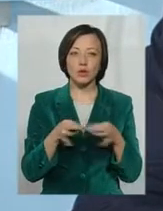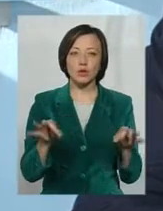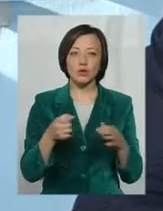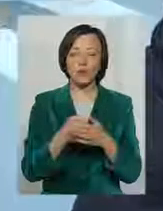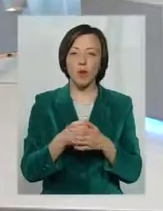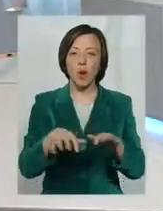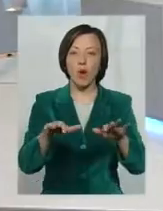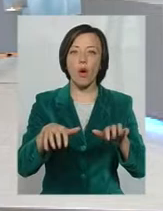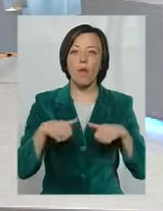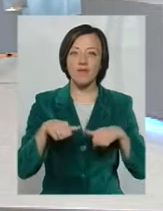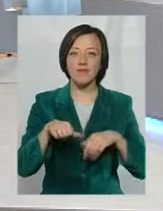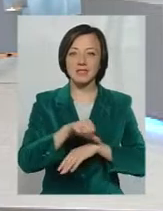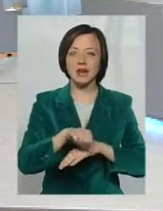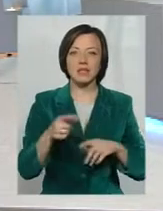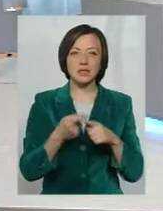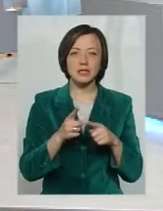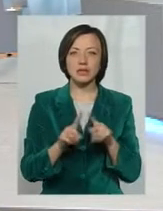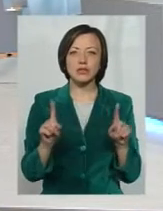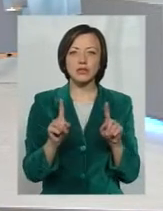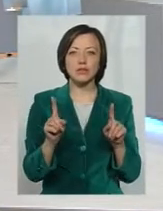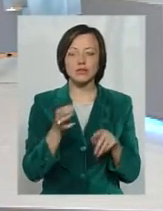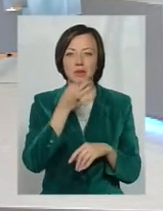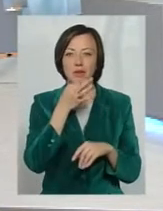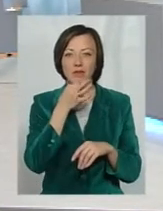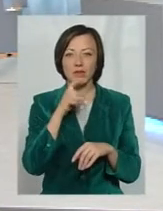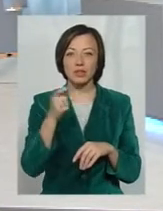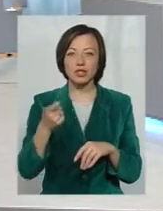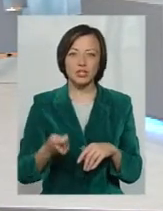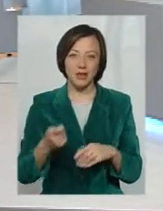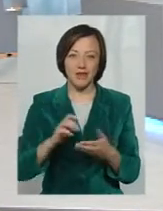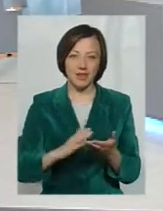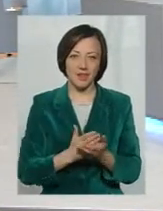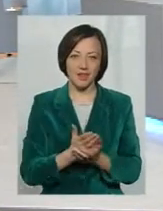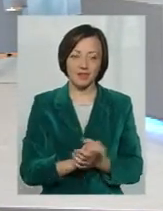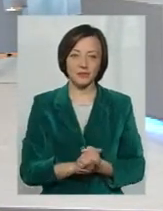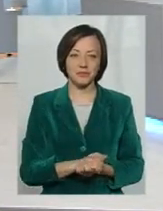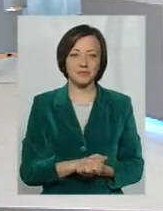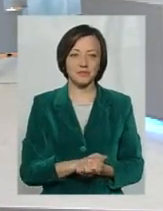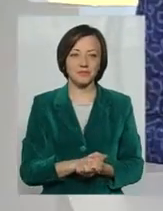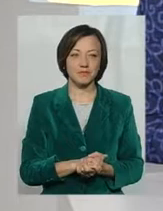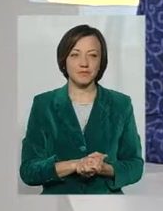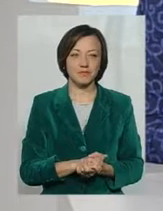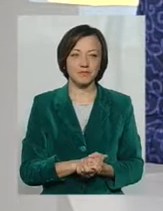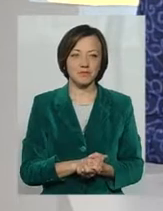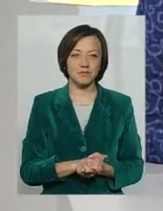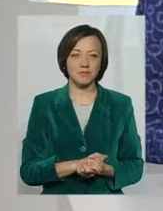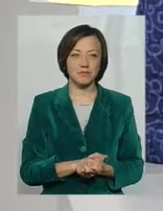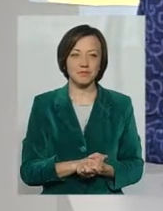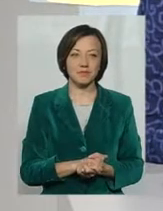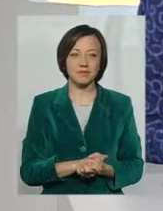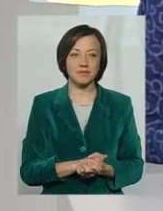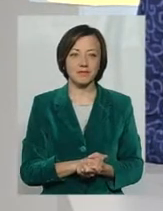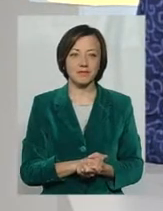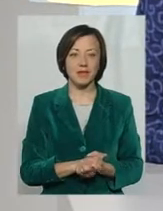конфіскату – це є щось таке дуже привабливе, дуже дешеве, дуже якісне. Ну, підстави для